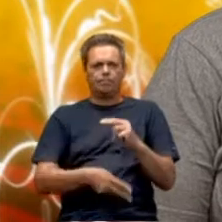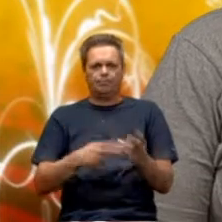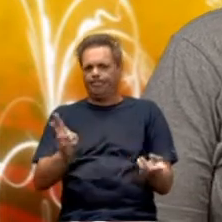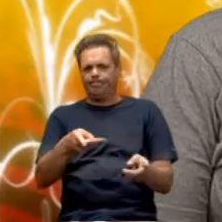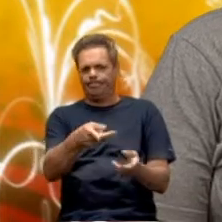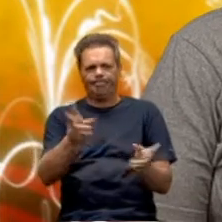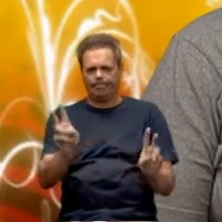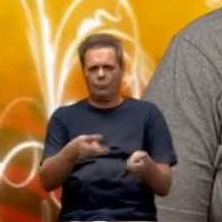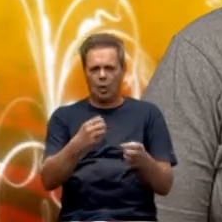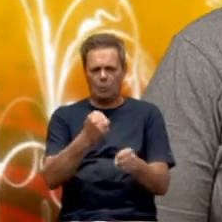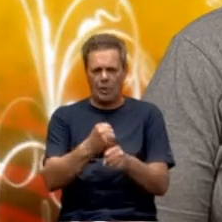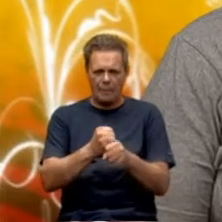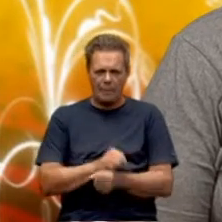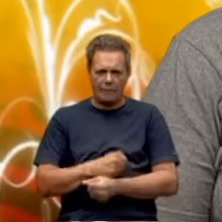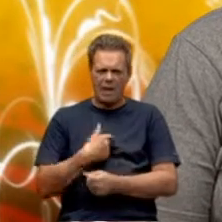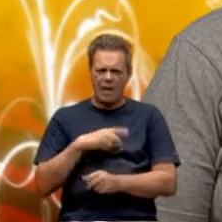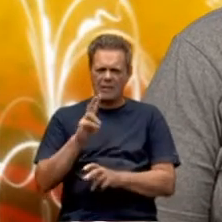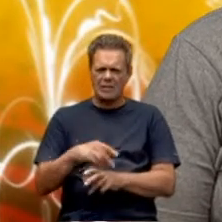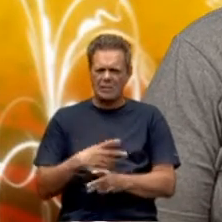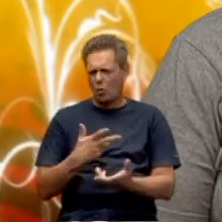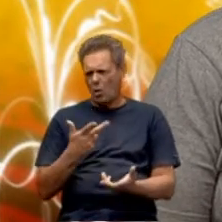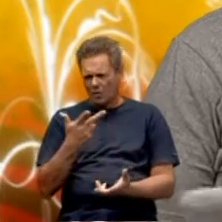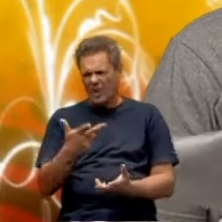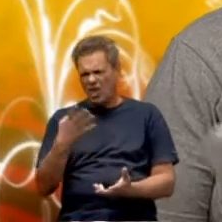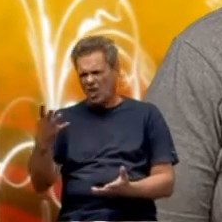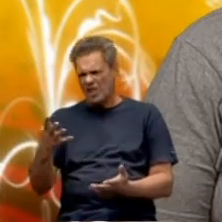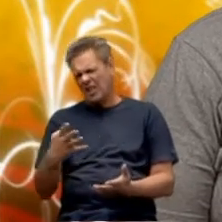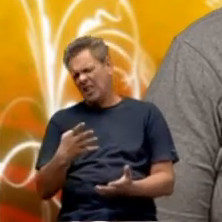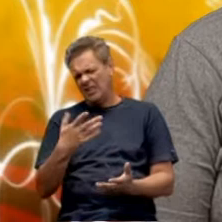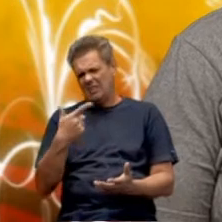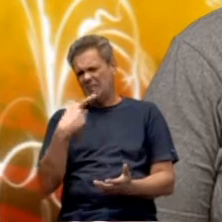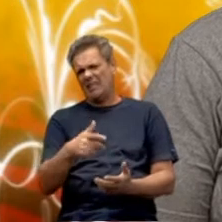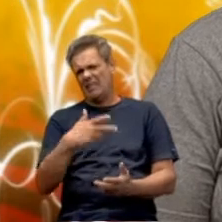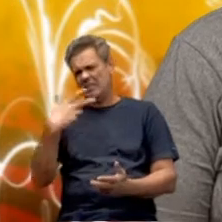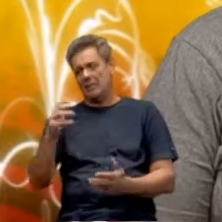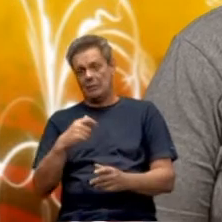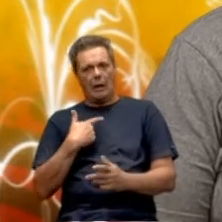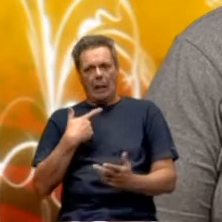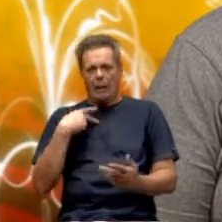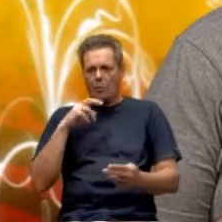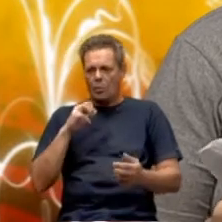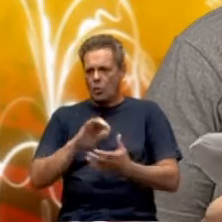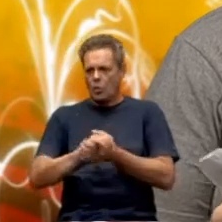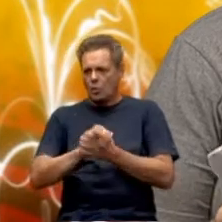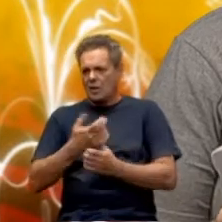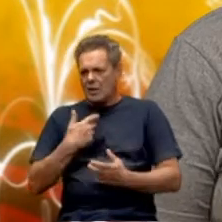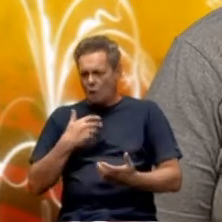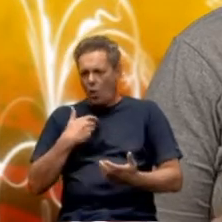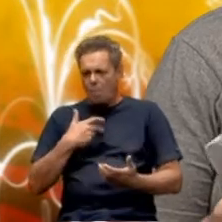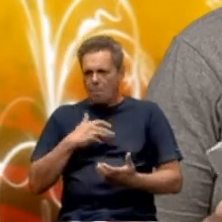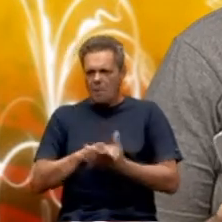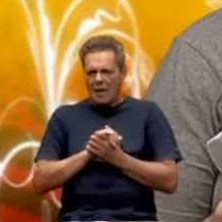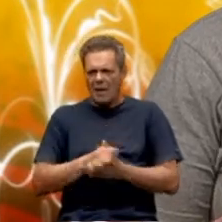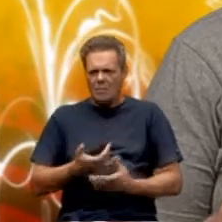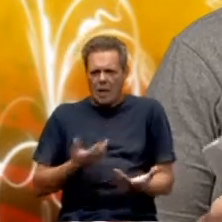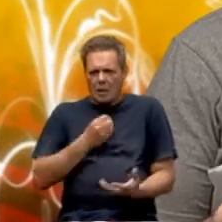mogao po 3-4 tjedna družit se sa prijateljima, kolegama, zato su bili loši nalazi, na primjer, od kemoterapije